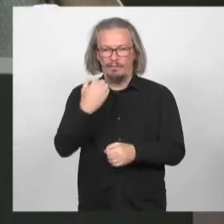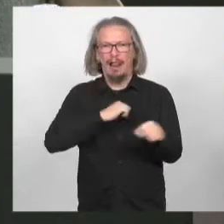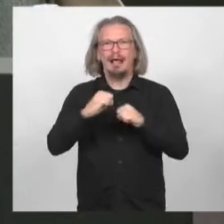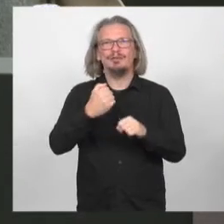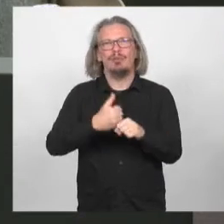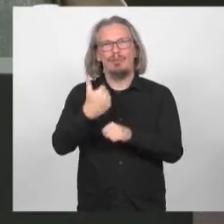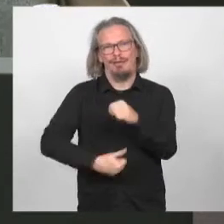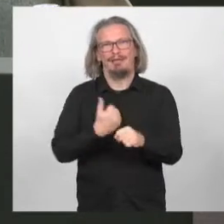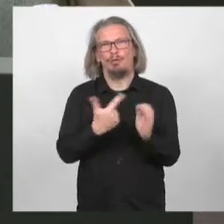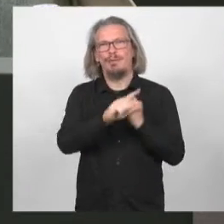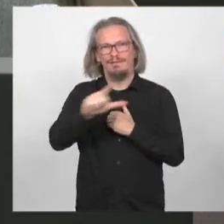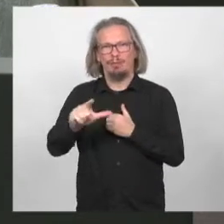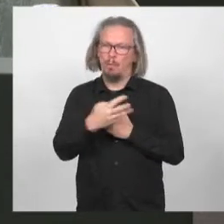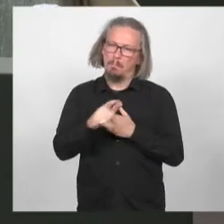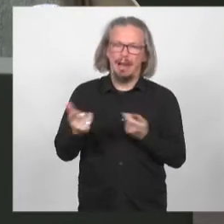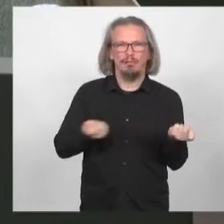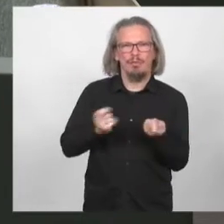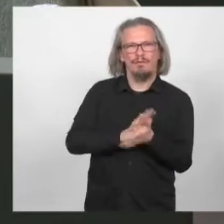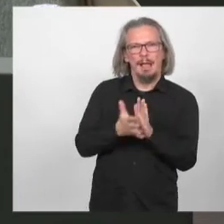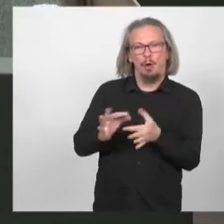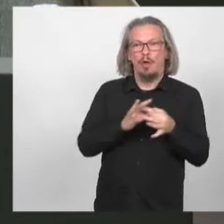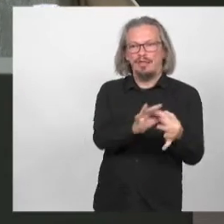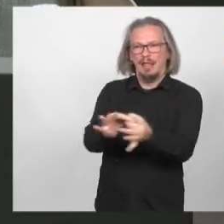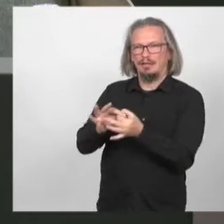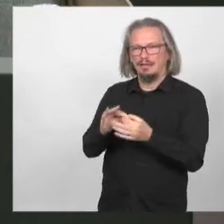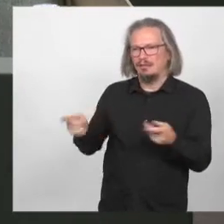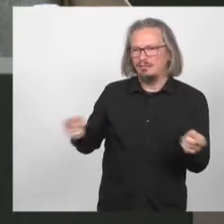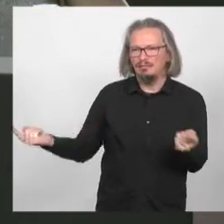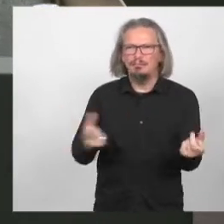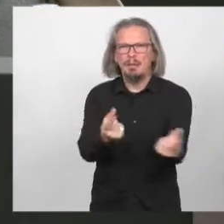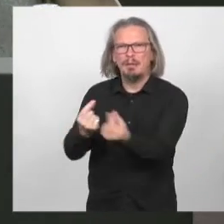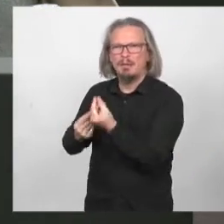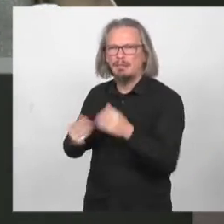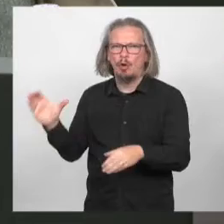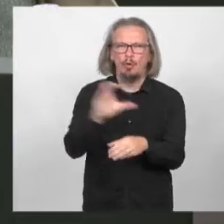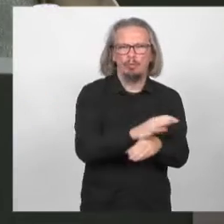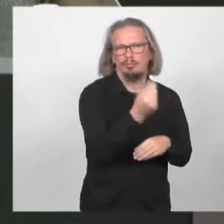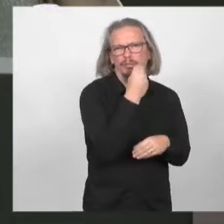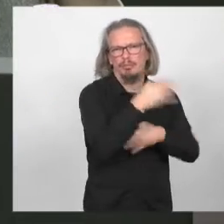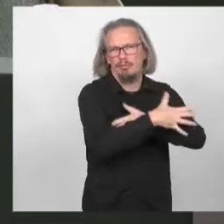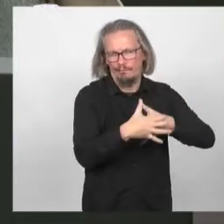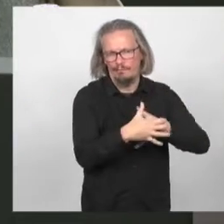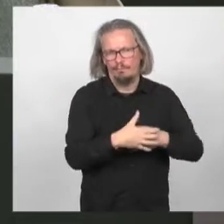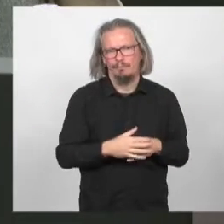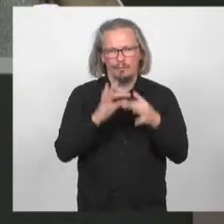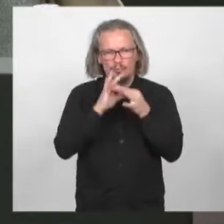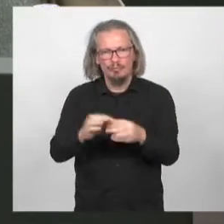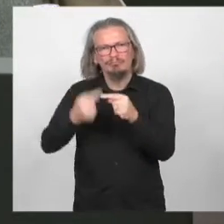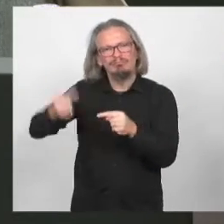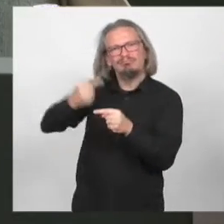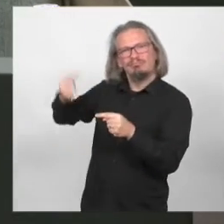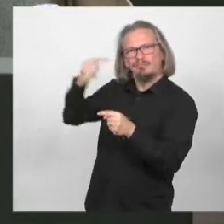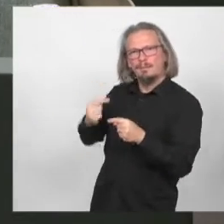2022, la métropole devient coordinatrice des acteurs métropolitains de la lutte contre la précarité alimentaire, dans la continuité du projet